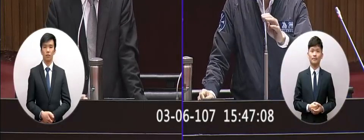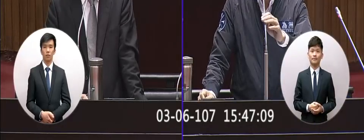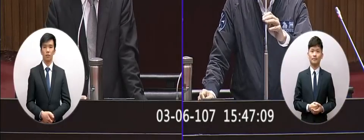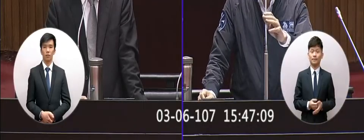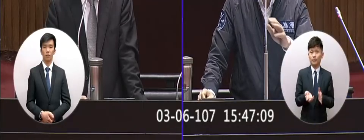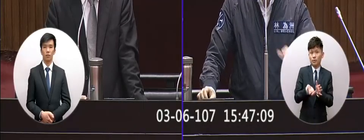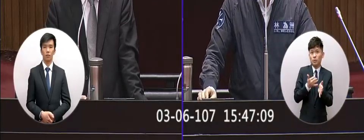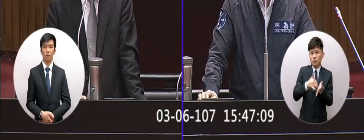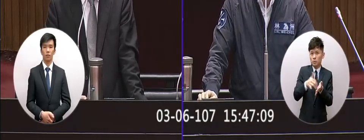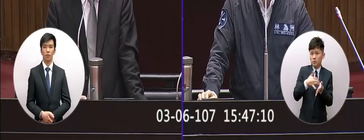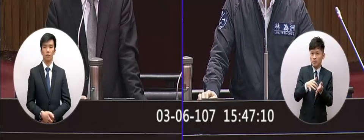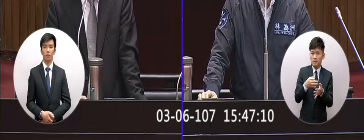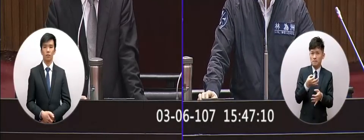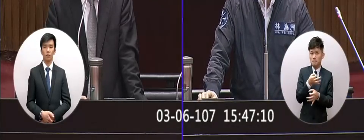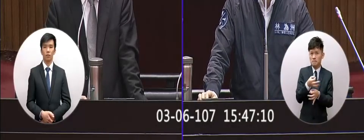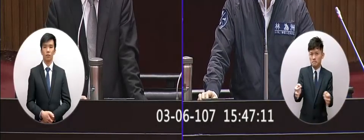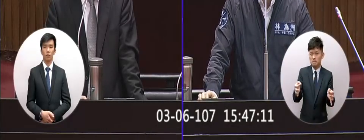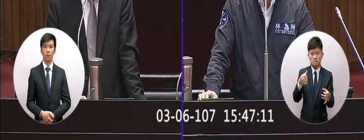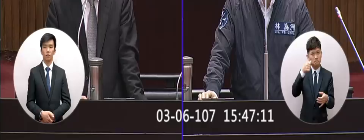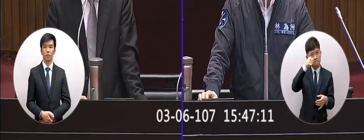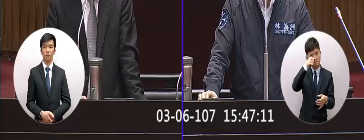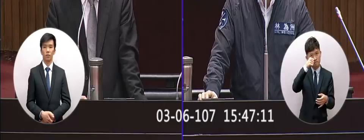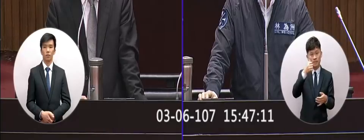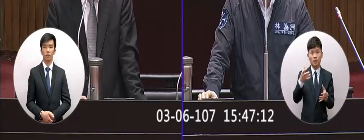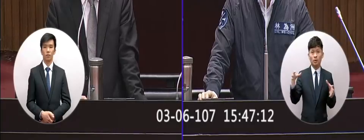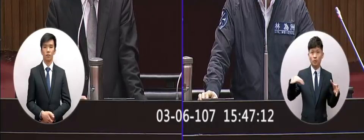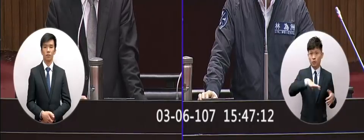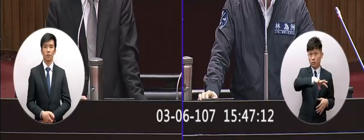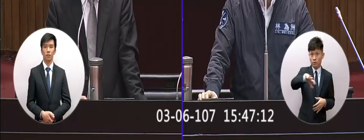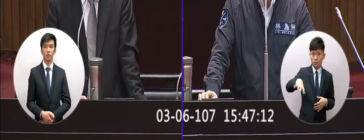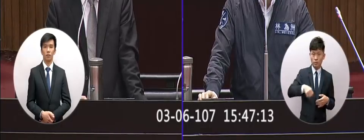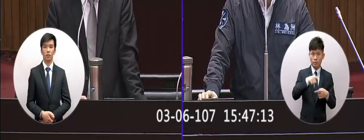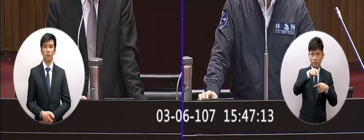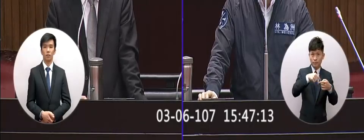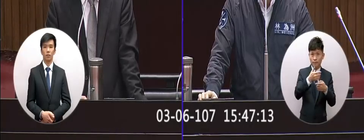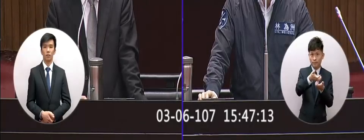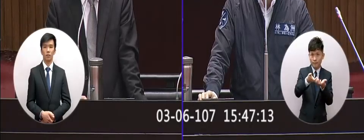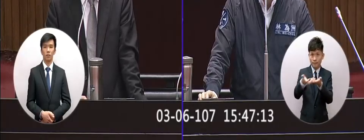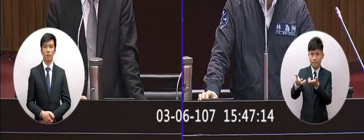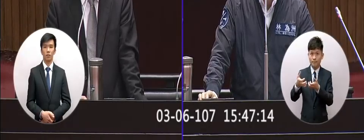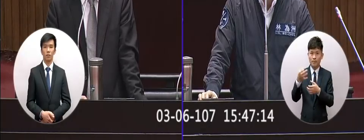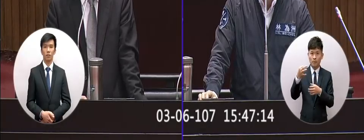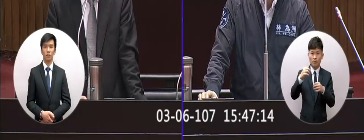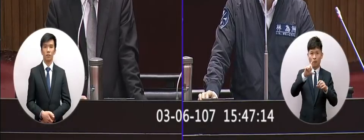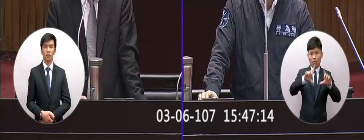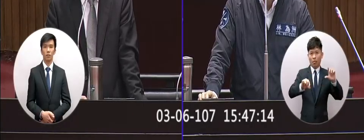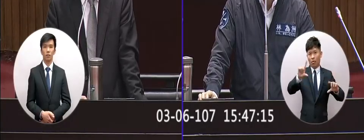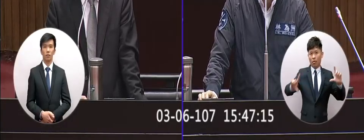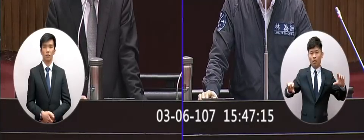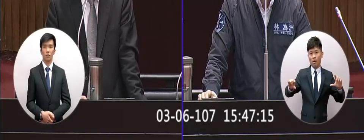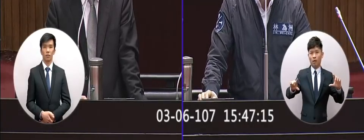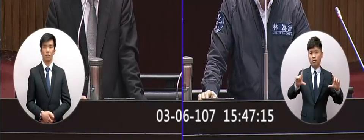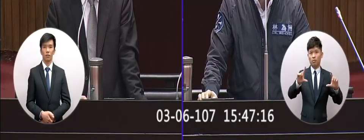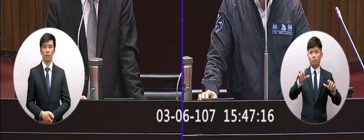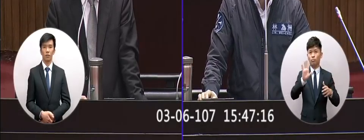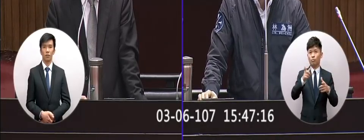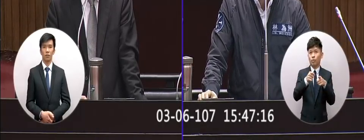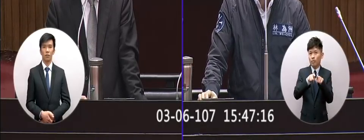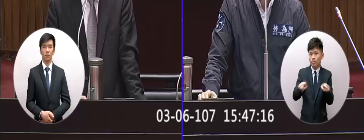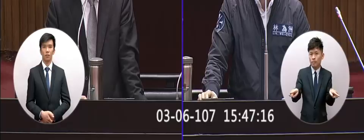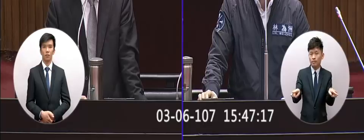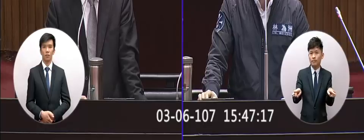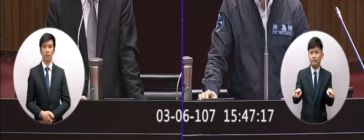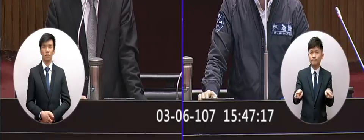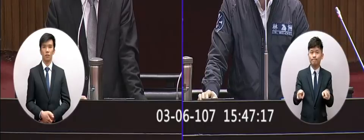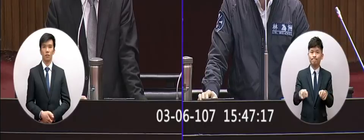预算的不足，然后统筹分配款也不公平的这样的分配比例，造成